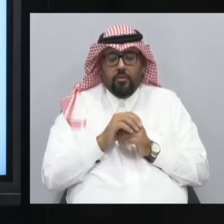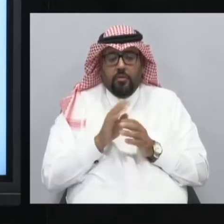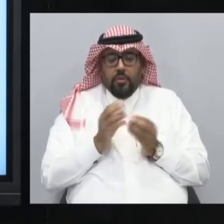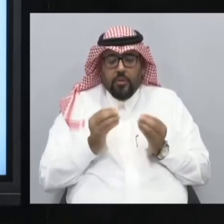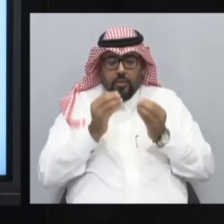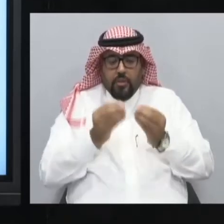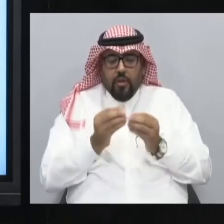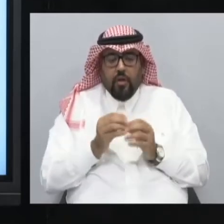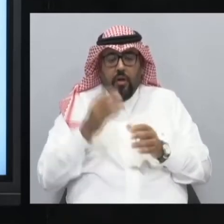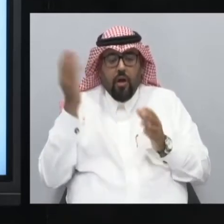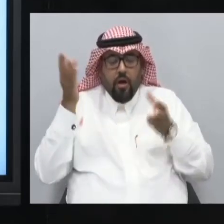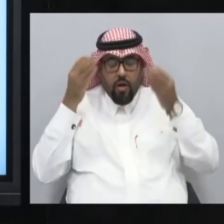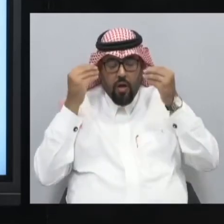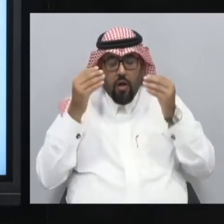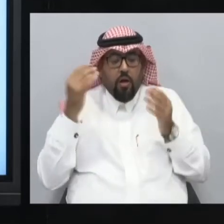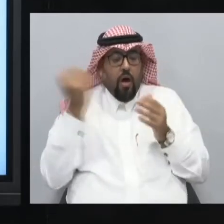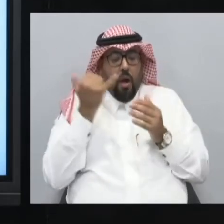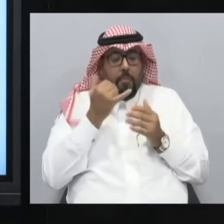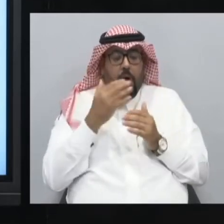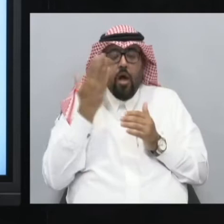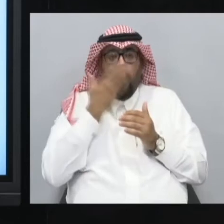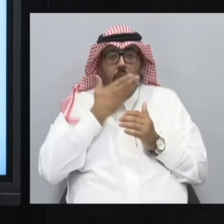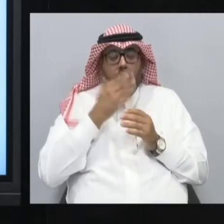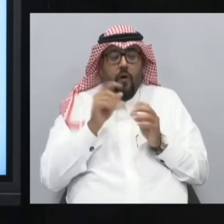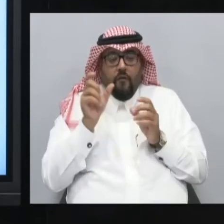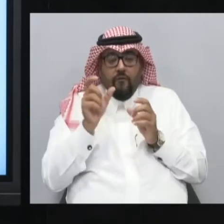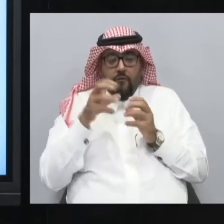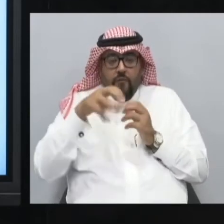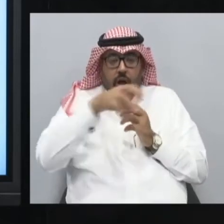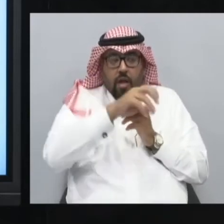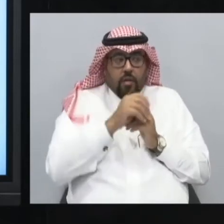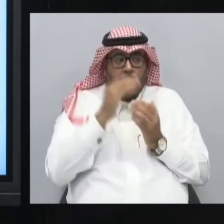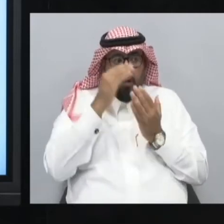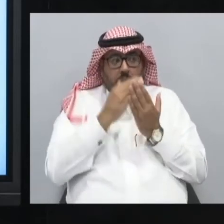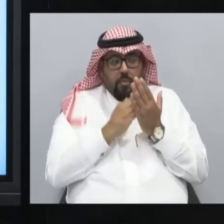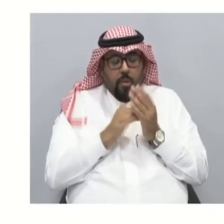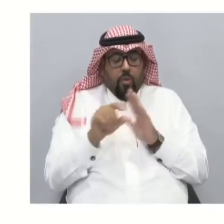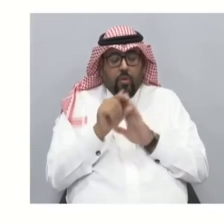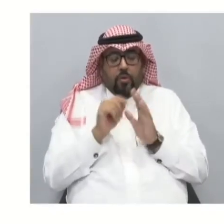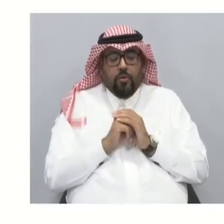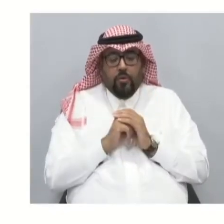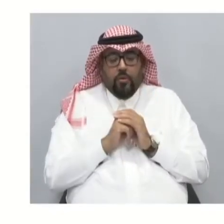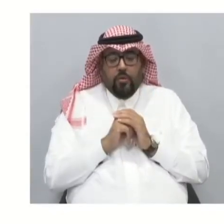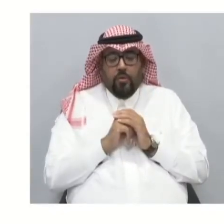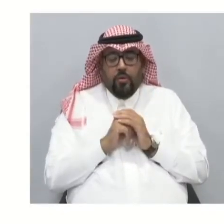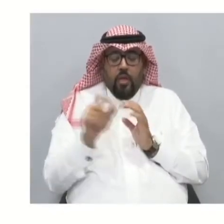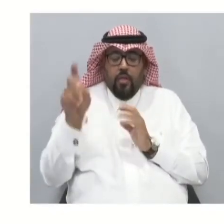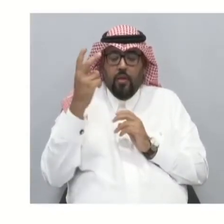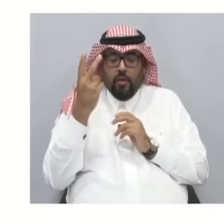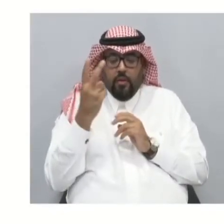على الاستذكار ومعرفة أهم الفقرات ومعرفة الفكرة الرئيسة في أي موضوع من الموضوعات.